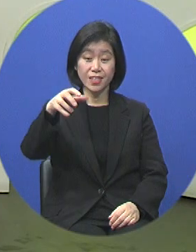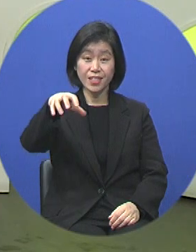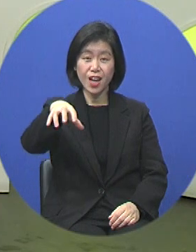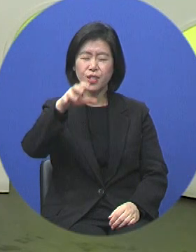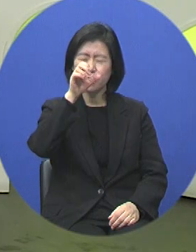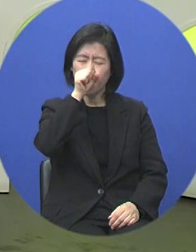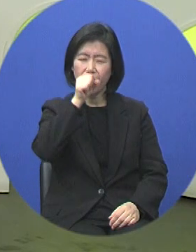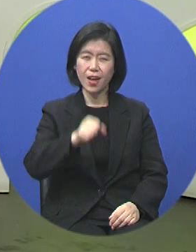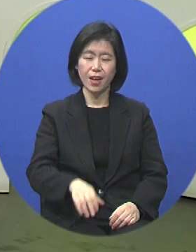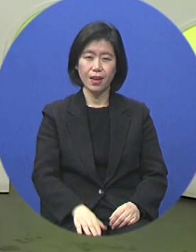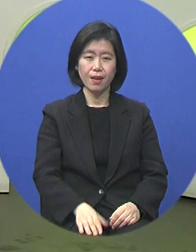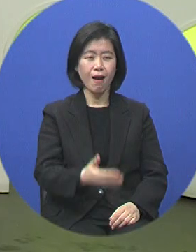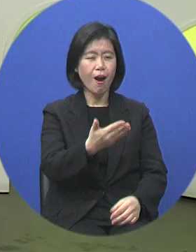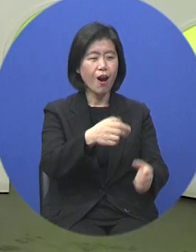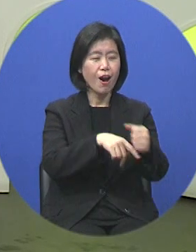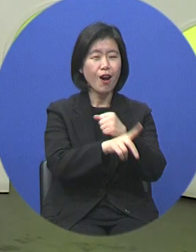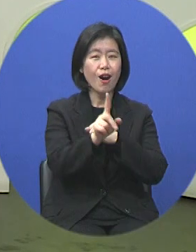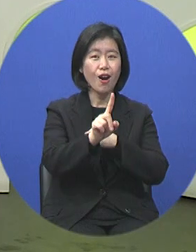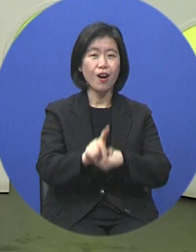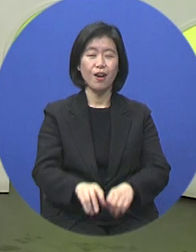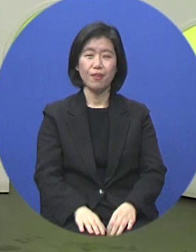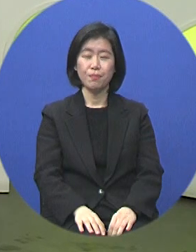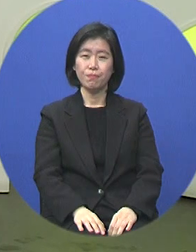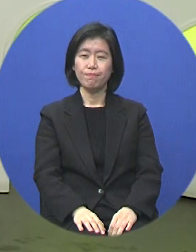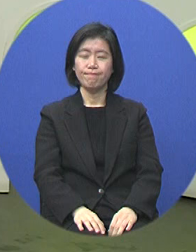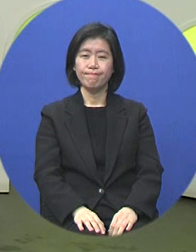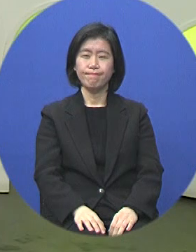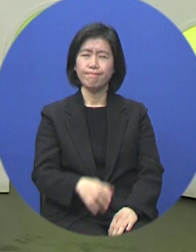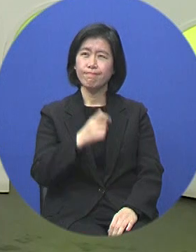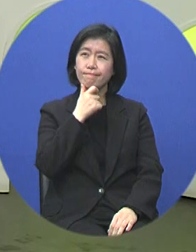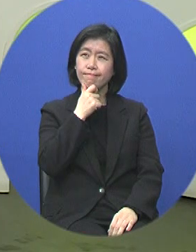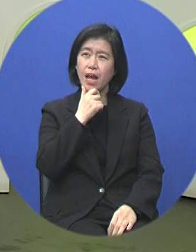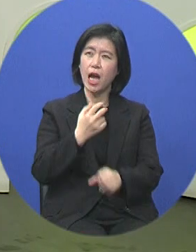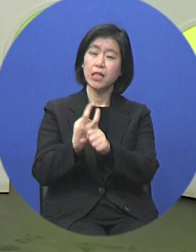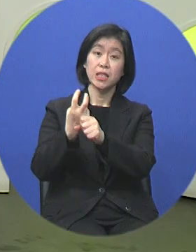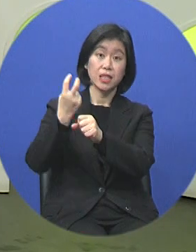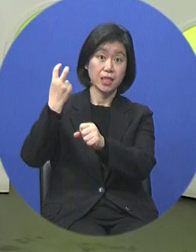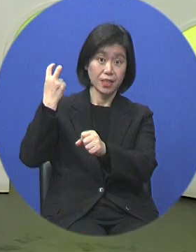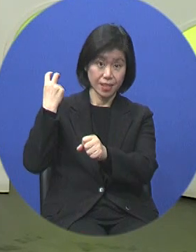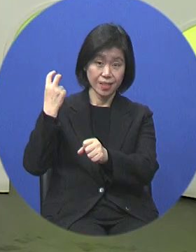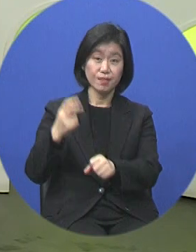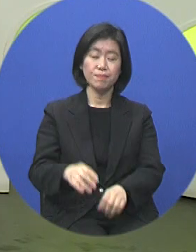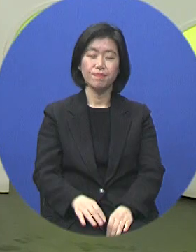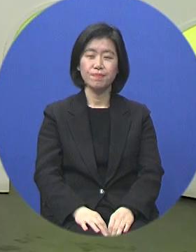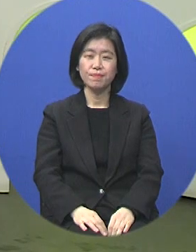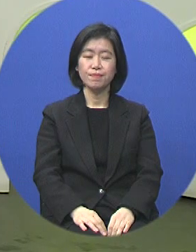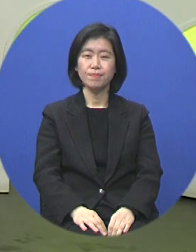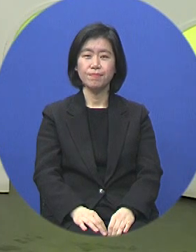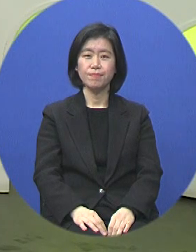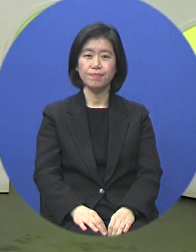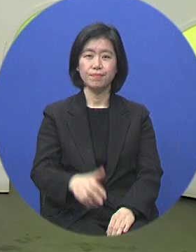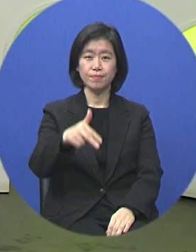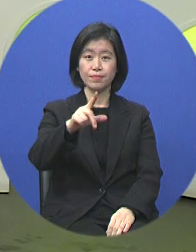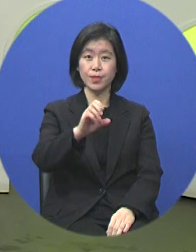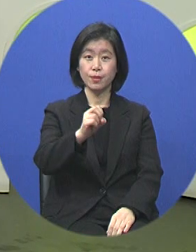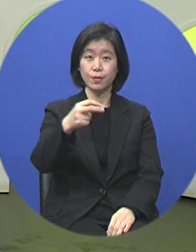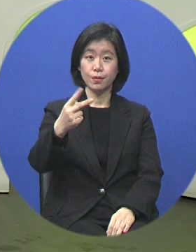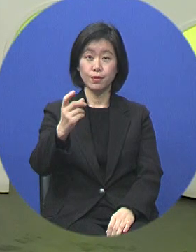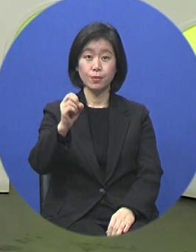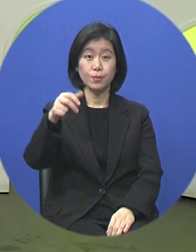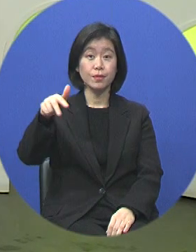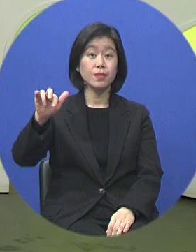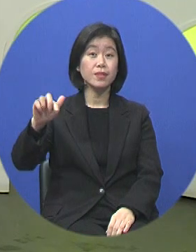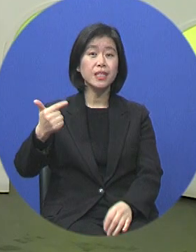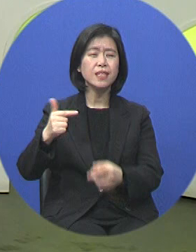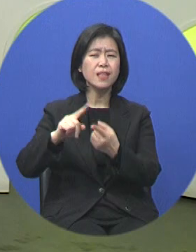그 이유가 있다면요? 그러니까 한 20년 전인데요. 그 정동진에서 너무